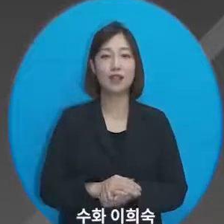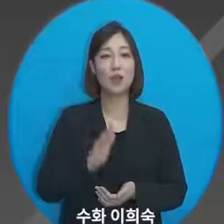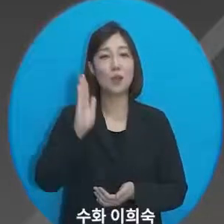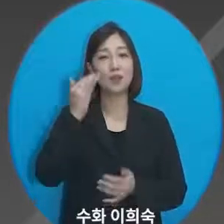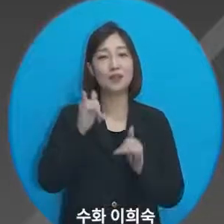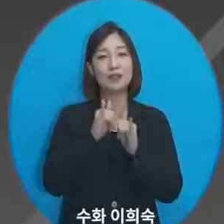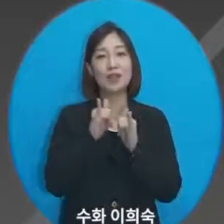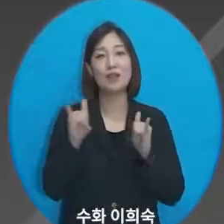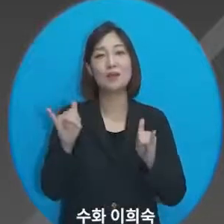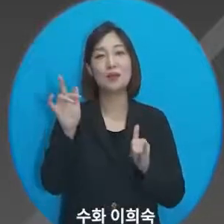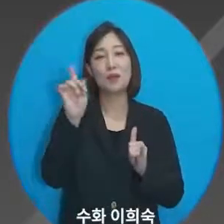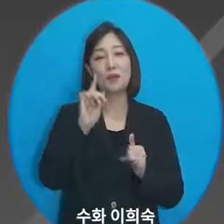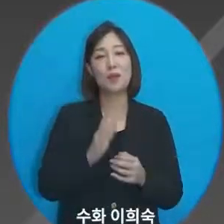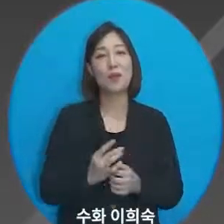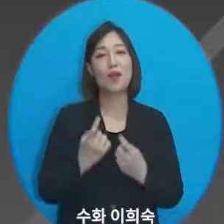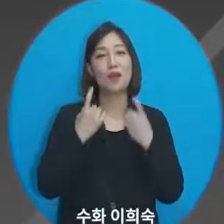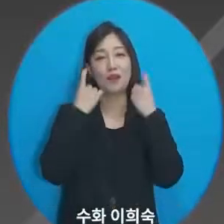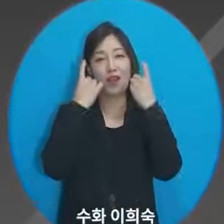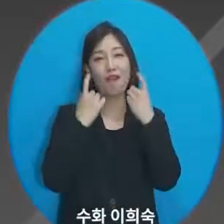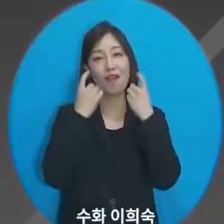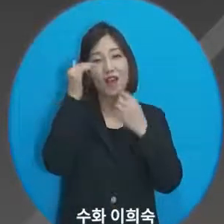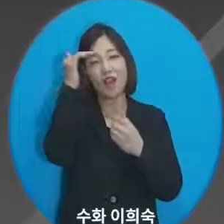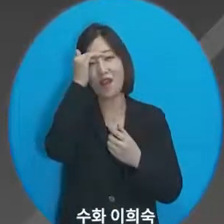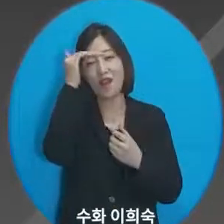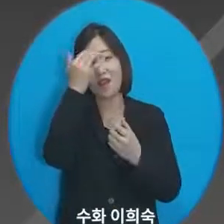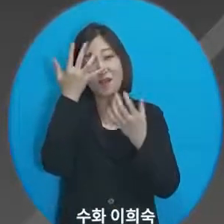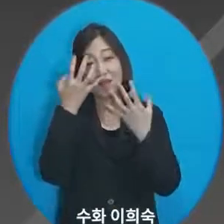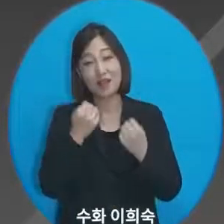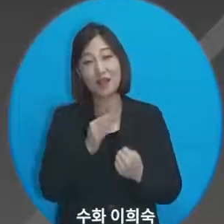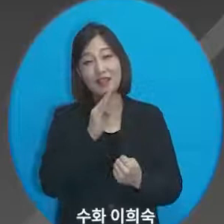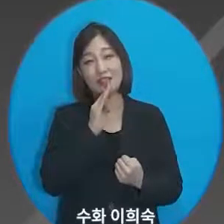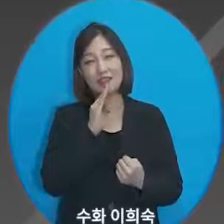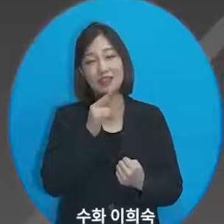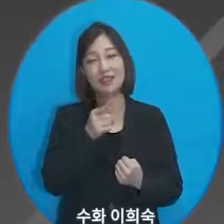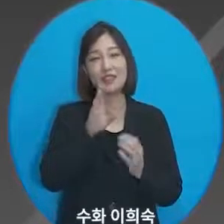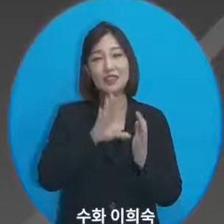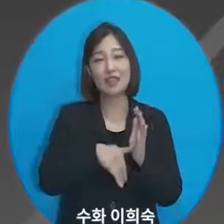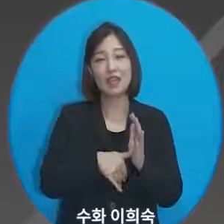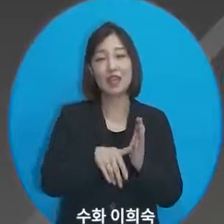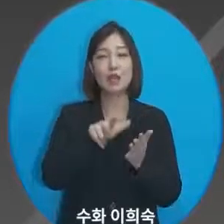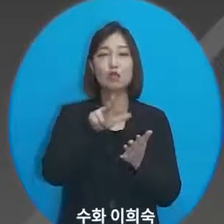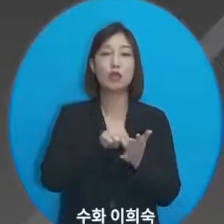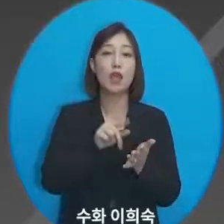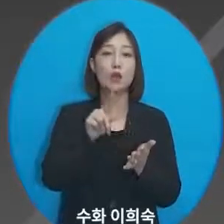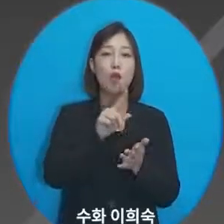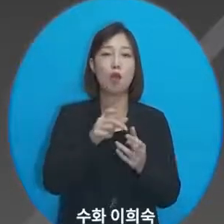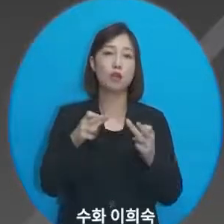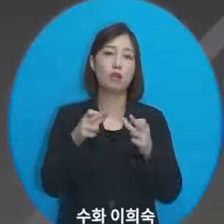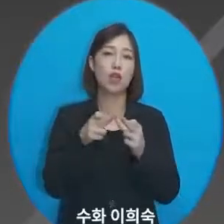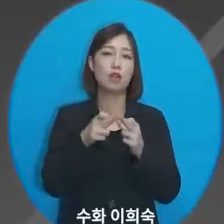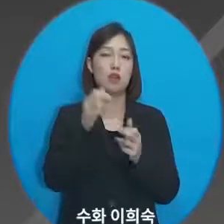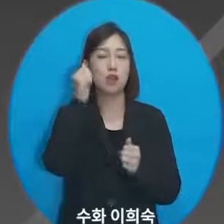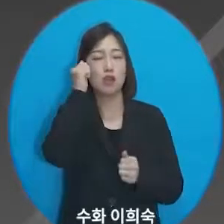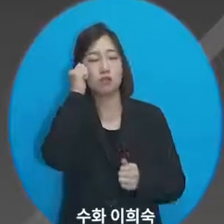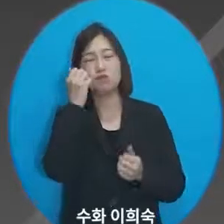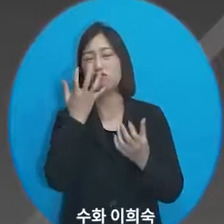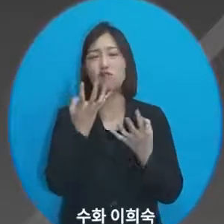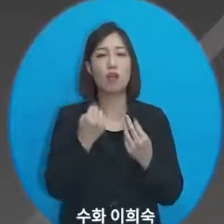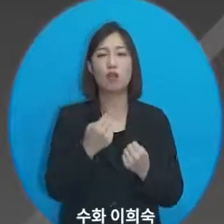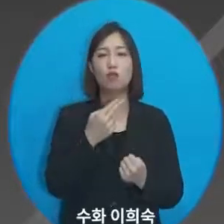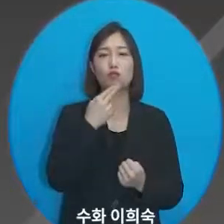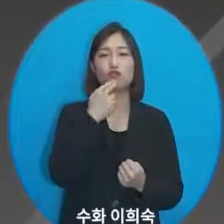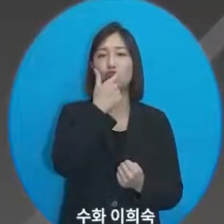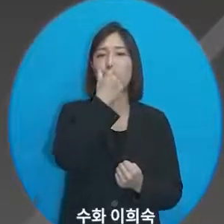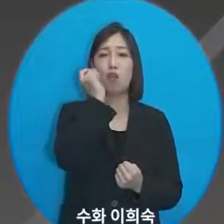하는데 할 때마다 가장 어려움을 겪는 게 객실 문제입니다. 그 장애인 객실이 많이 없어요. 그리고